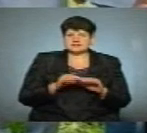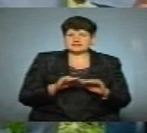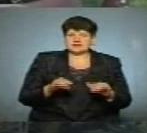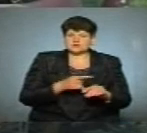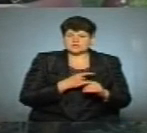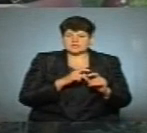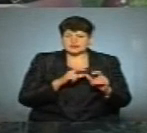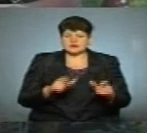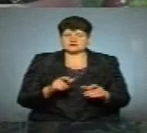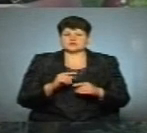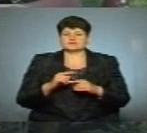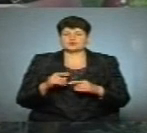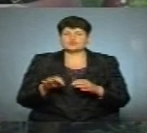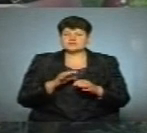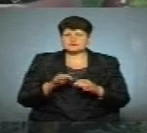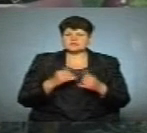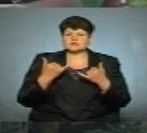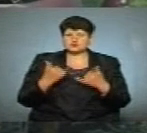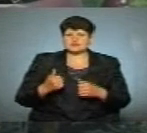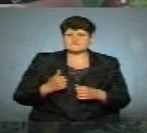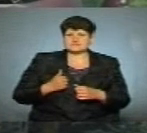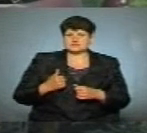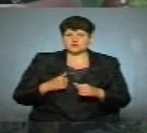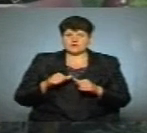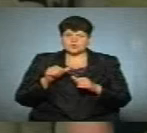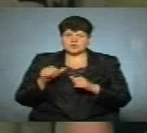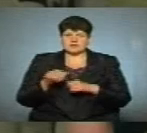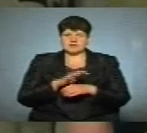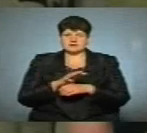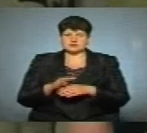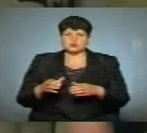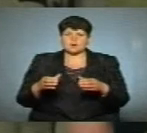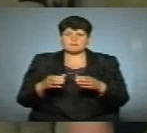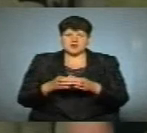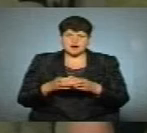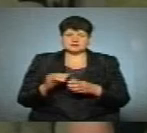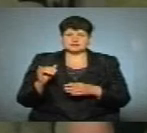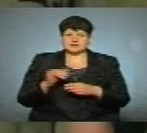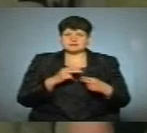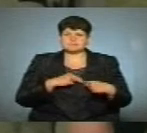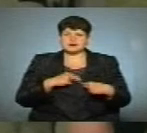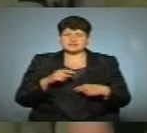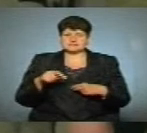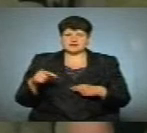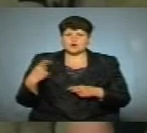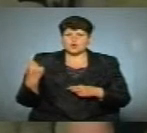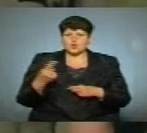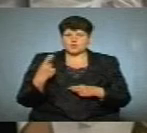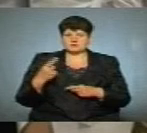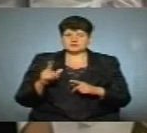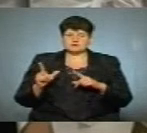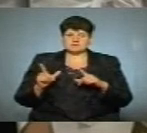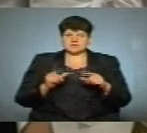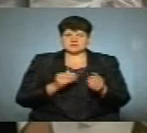дитячої лікарні. У вишиванках сьогодні і військові окремої артилерійської бригади, і працівники обласної